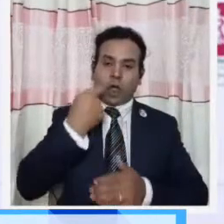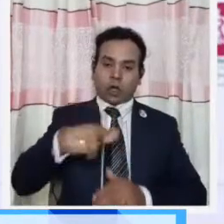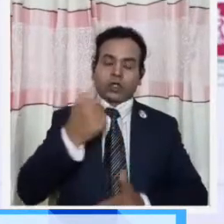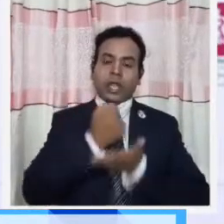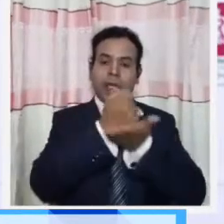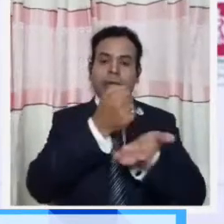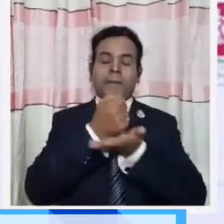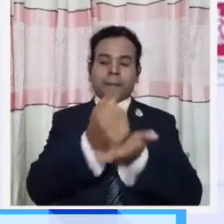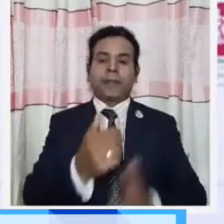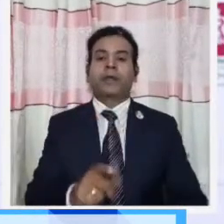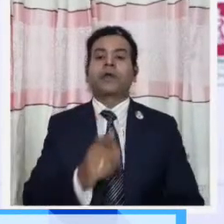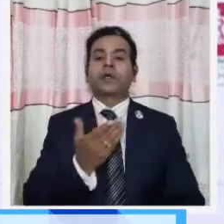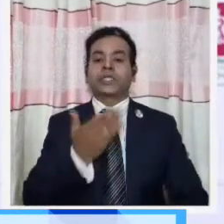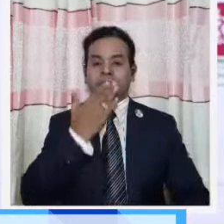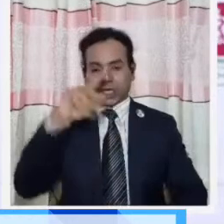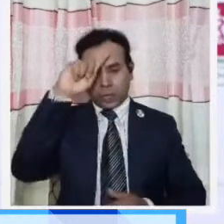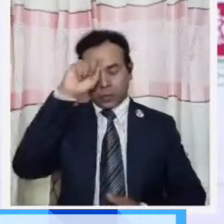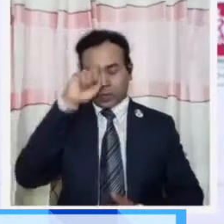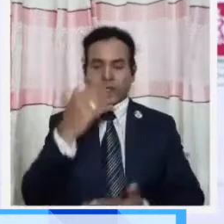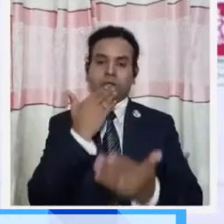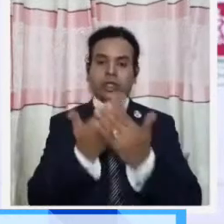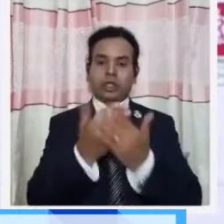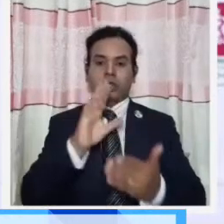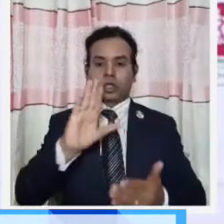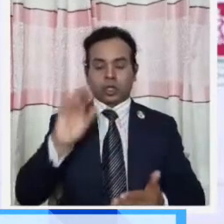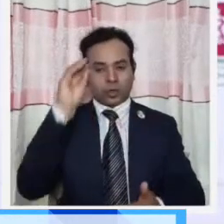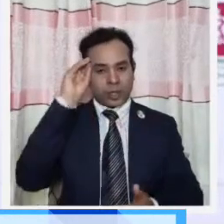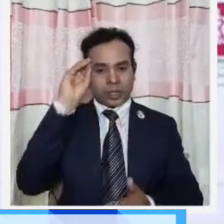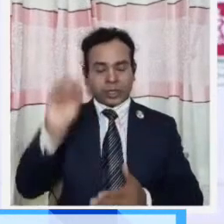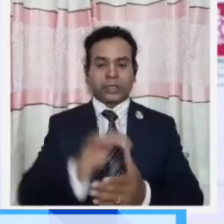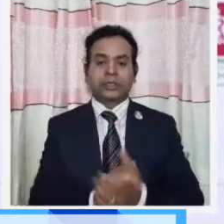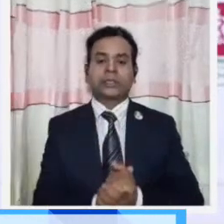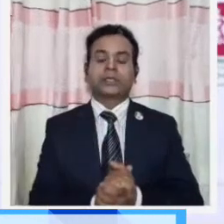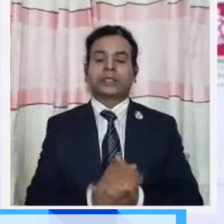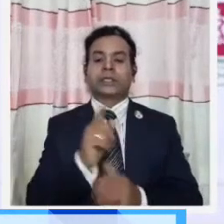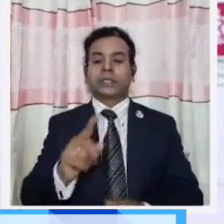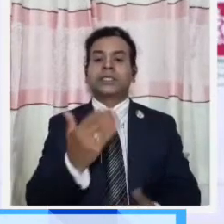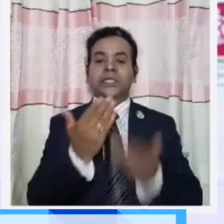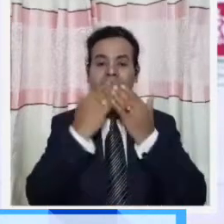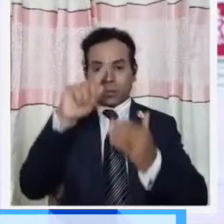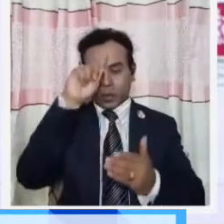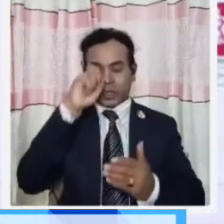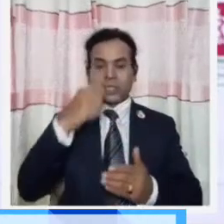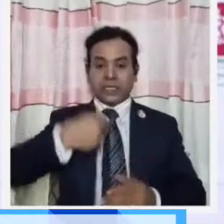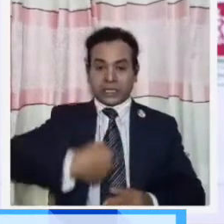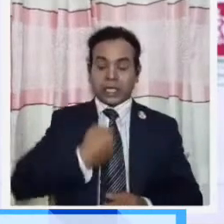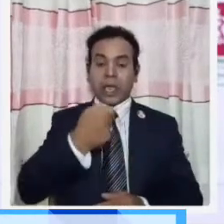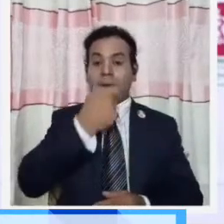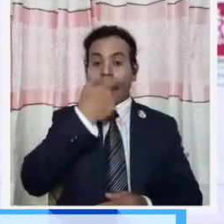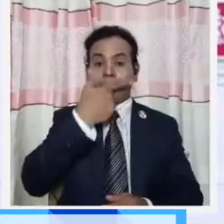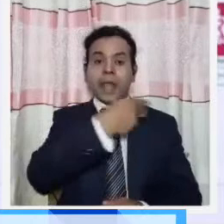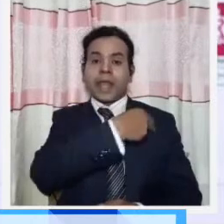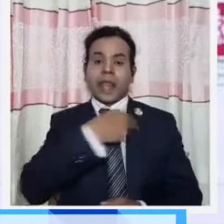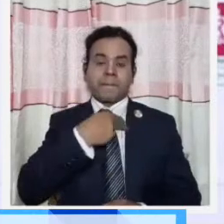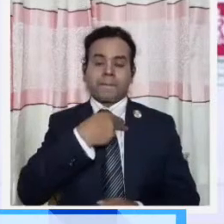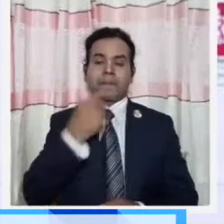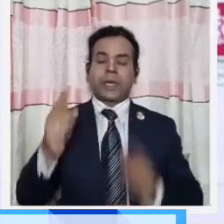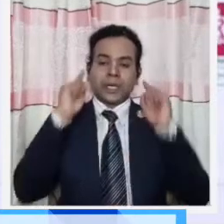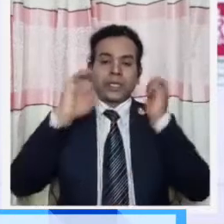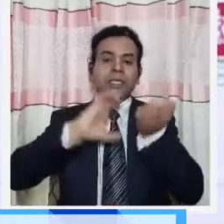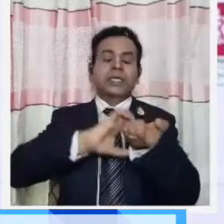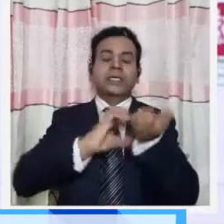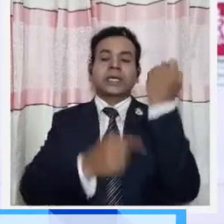অনুদান হিসাবে দিয়েছেন এবং অক্সিজেন সাপ্লাইয়ের ব্যবস্থা করেছেন। আমরা কৃতজ্ঞতা জানাই মাননীয় মন্ত্রী ডাক্তার দীপুমণি,